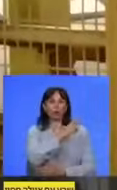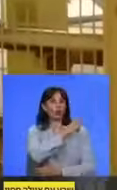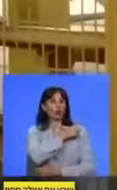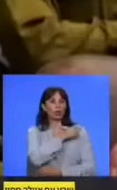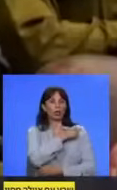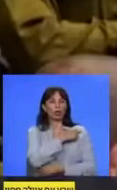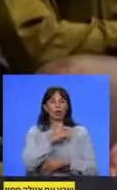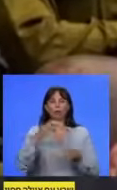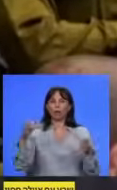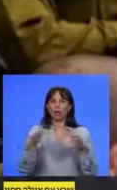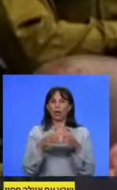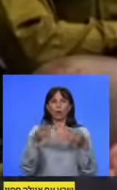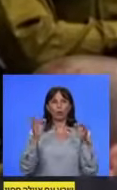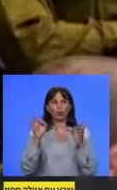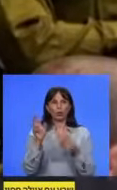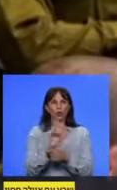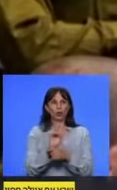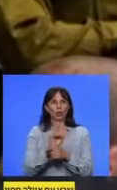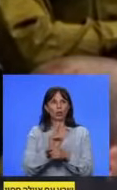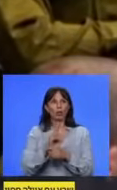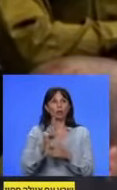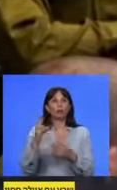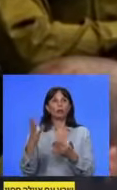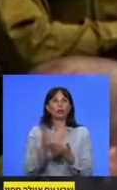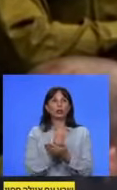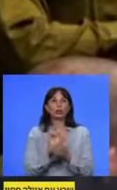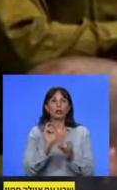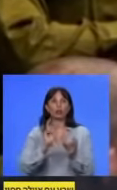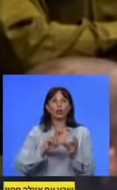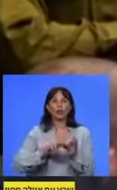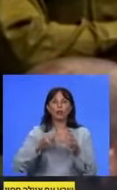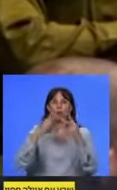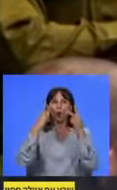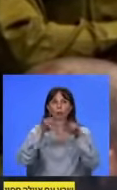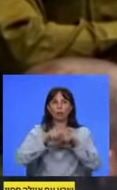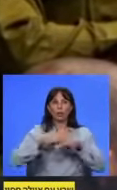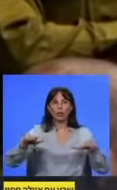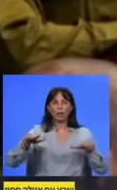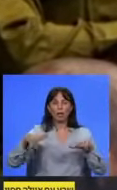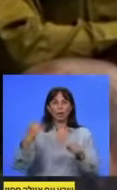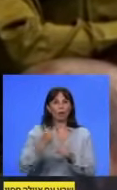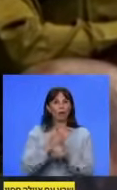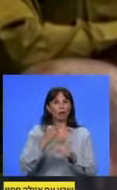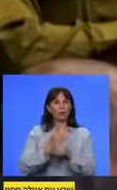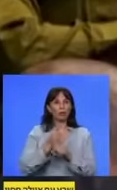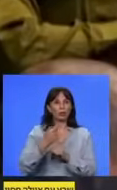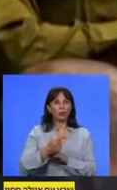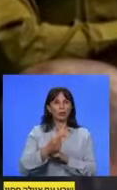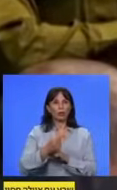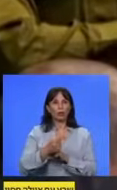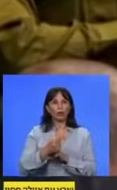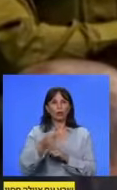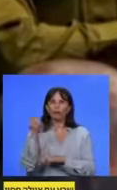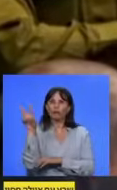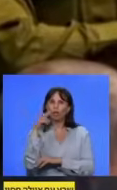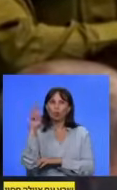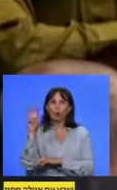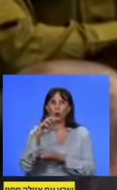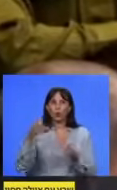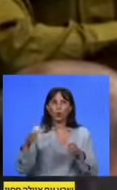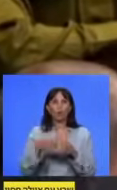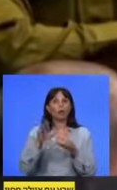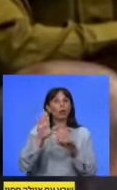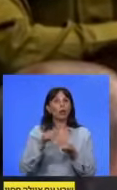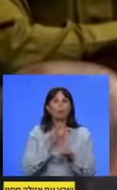שקר כמובן. איקס מצליח להשתתף בערכות מצב באגף המבצעים, עוסק בסטטוס של גיוס כוחות